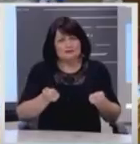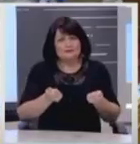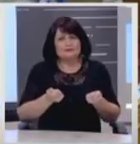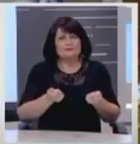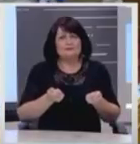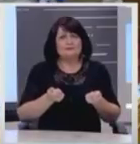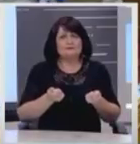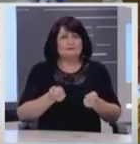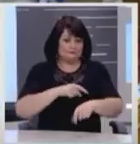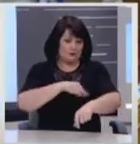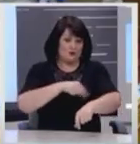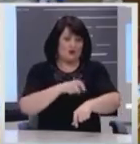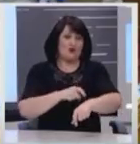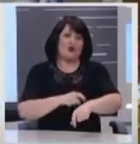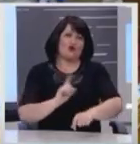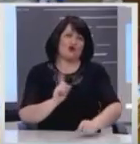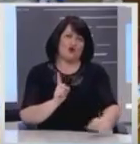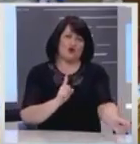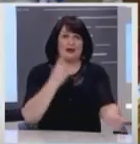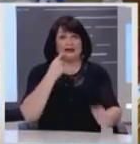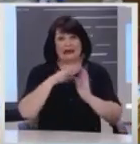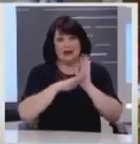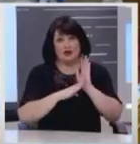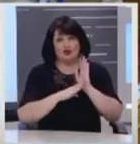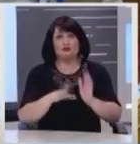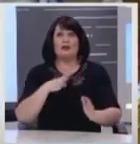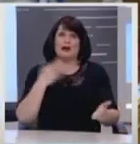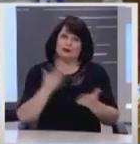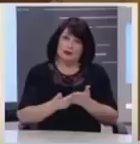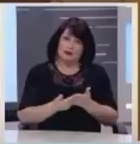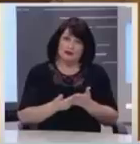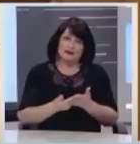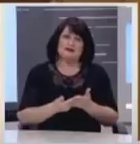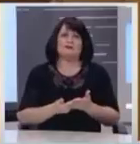ελπίζω να καταχραστώ κατά πολύ τον χρόνο που προβλέπει ο κανονισμός, θα ήθελα κλείνοντας